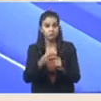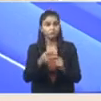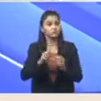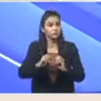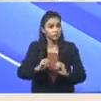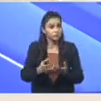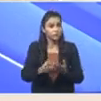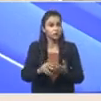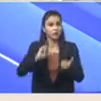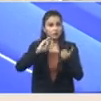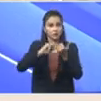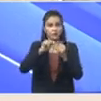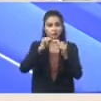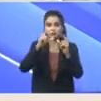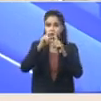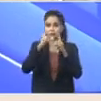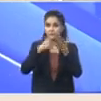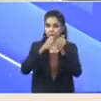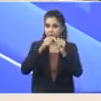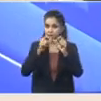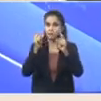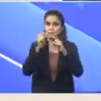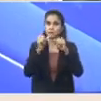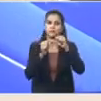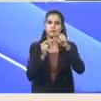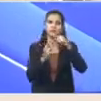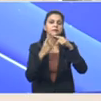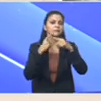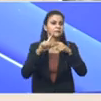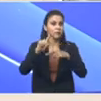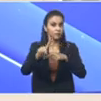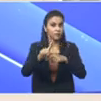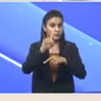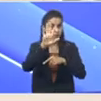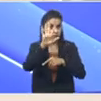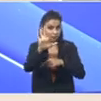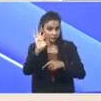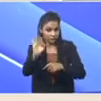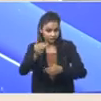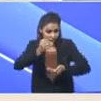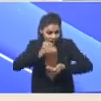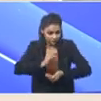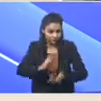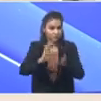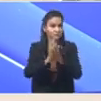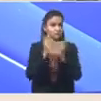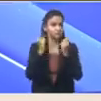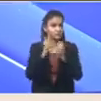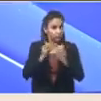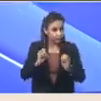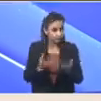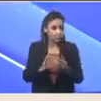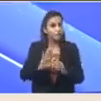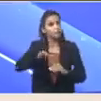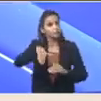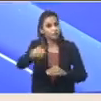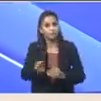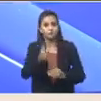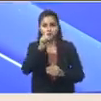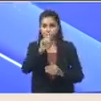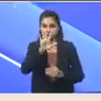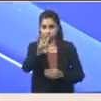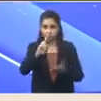पटेल का 150वीं जन्म जयंती का वर्ष शुरू होगा। इसके बाद 15 नवंबर